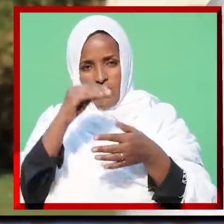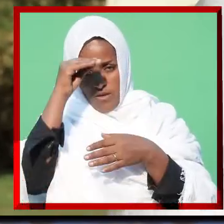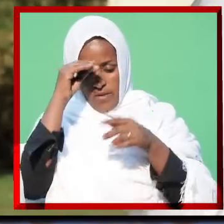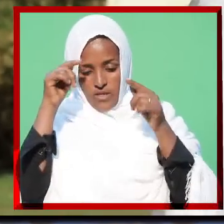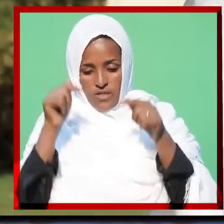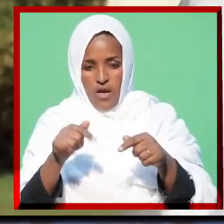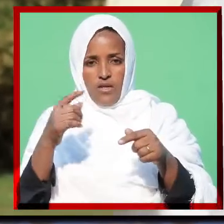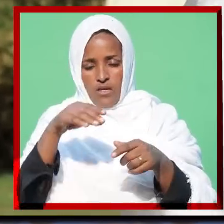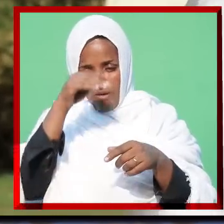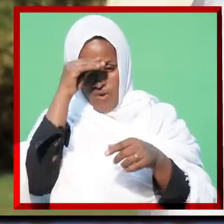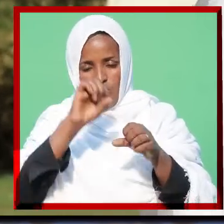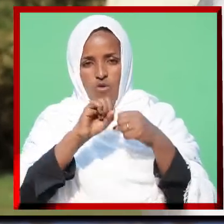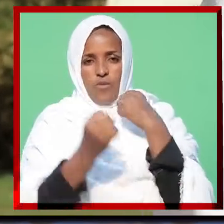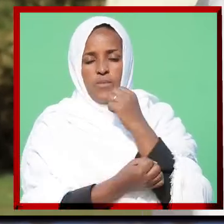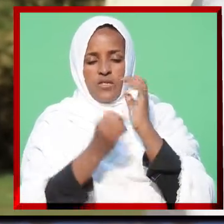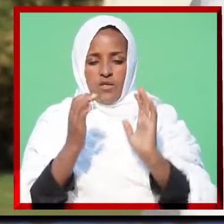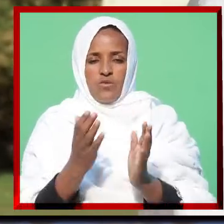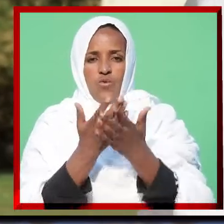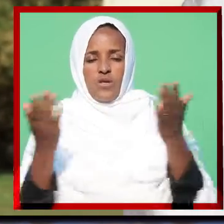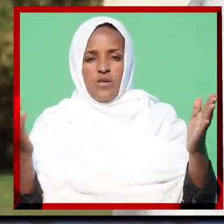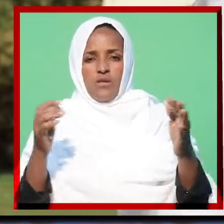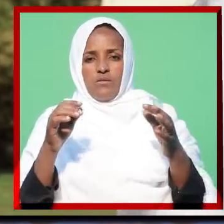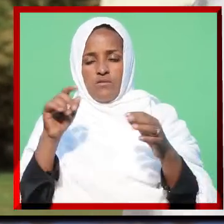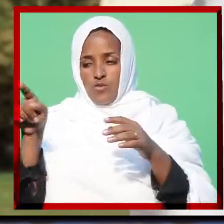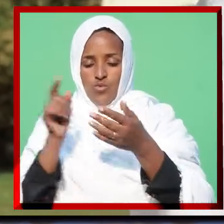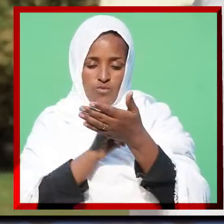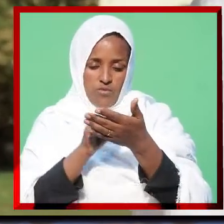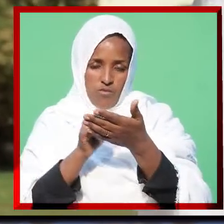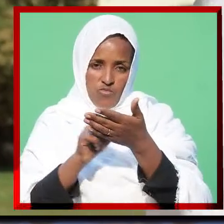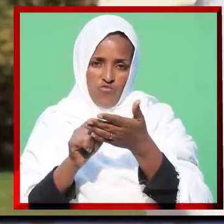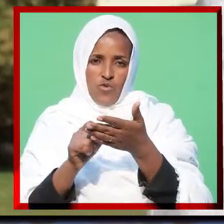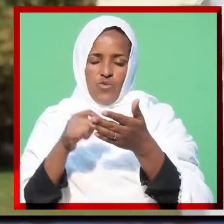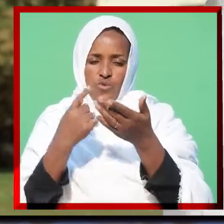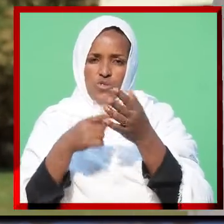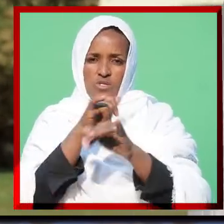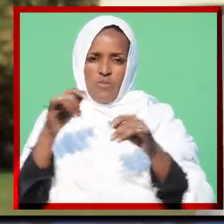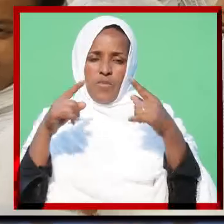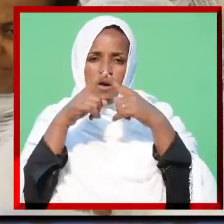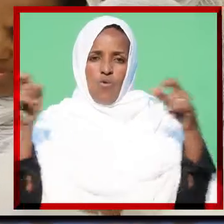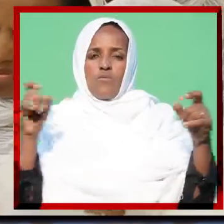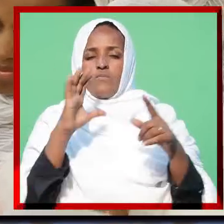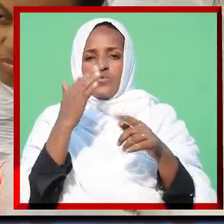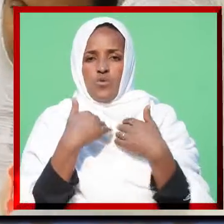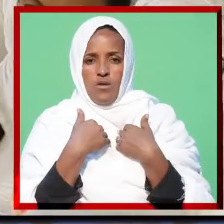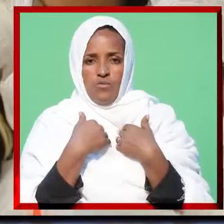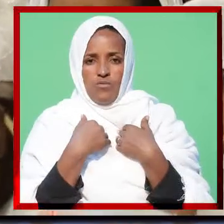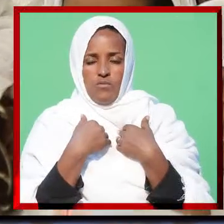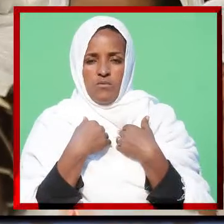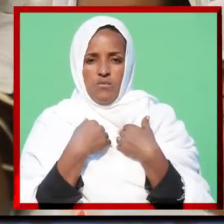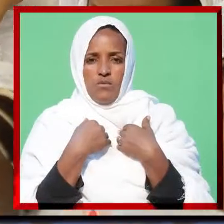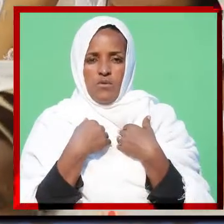እየተረዳንና እየተማር እዩ ዛሬ የተማርነው መሰረታዊ ነገር ከአስራው መጻፍት እነሱ ከሚጠቅሷቸው ራስ እንደዚህ የሚቃረኑ የሚመስሏል